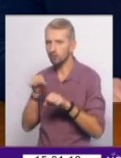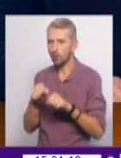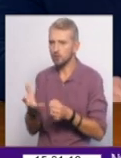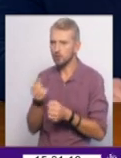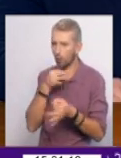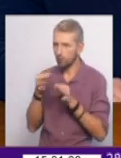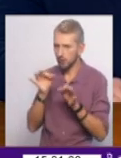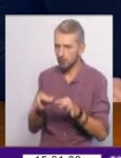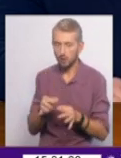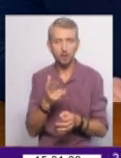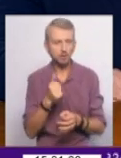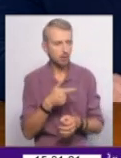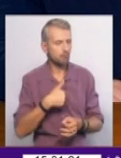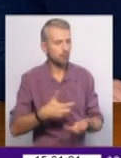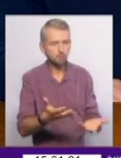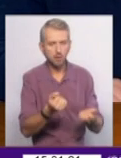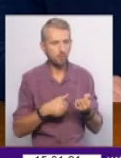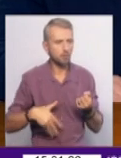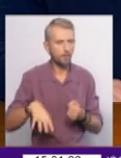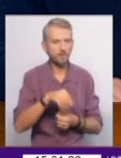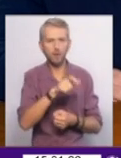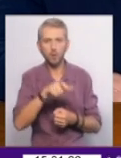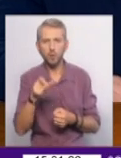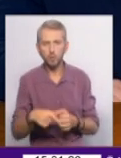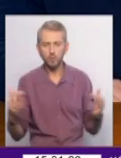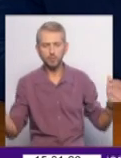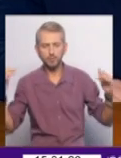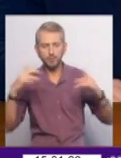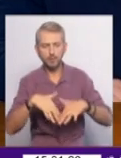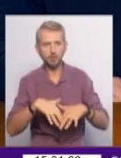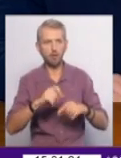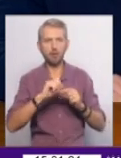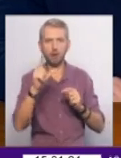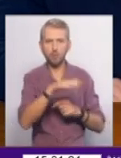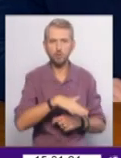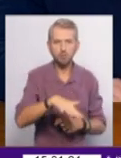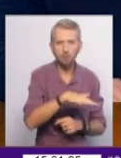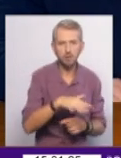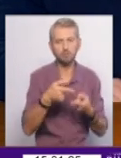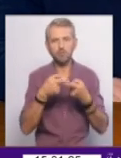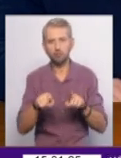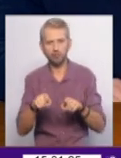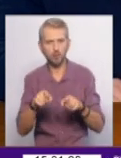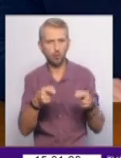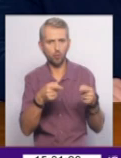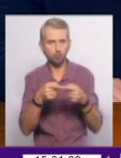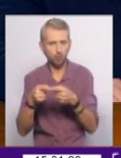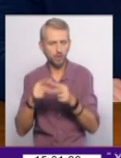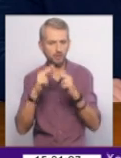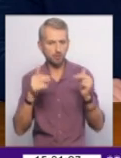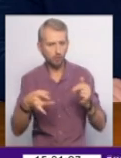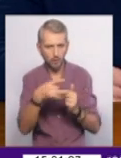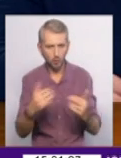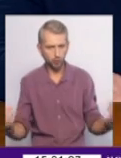консультацію, правильно? Так, ми всіх приймаємо, і тому люди приїжджають навіть з там Радужного, навіть з інших куточків Дніпровського району.